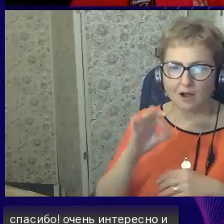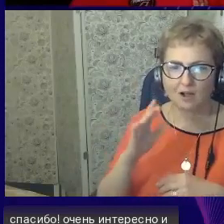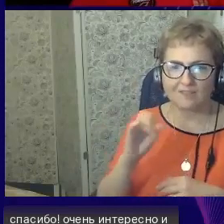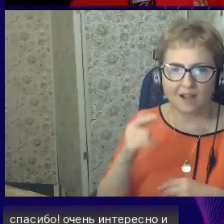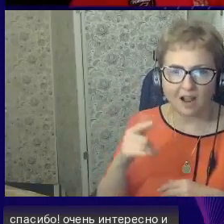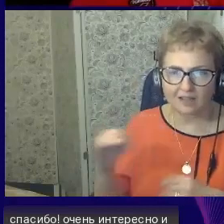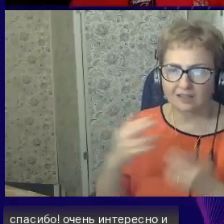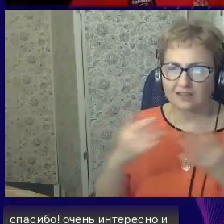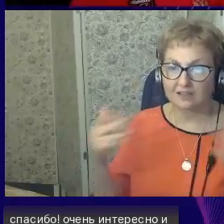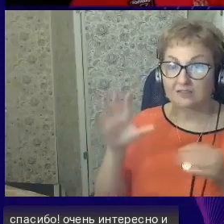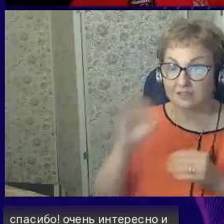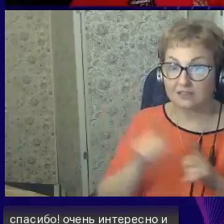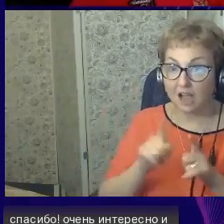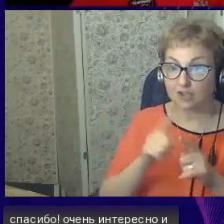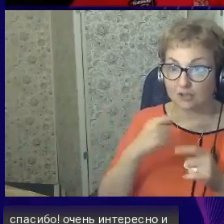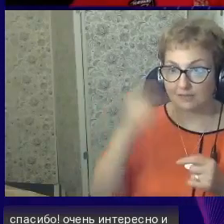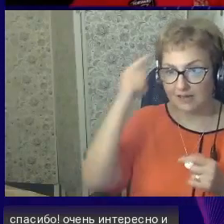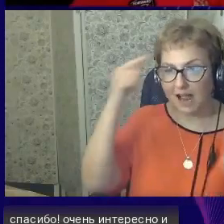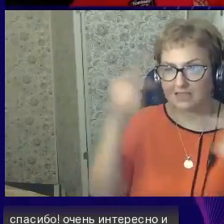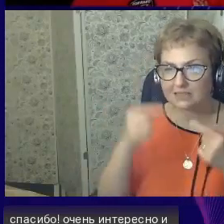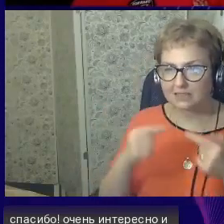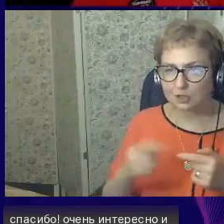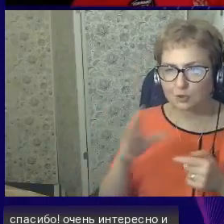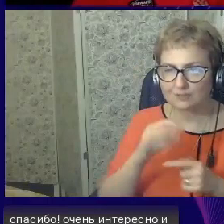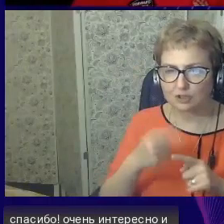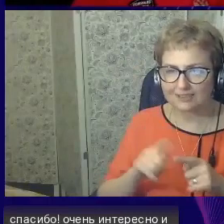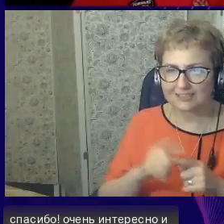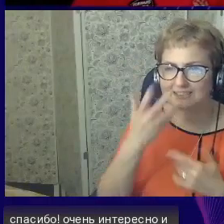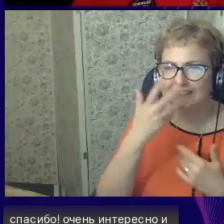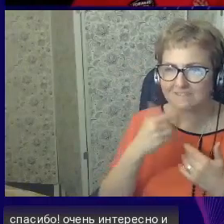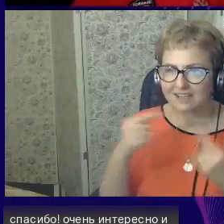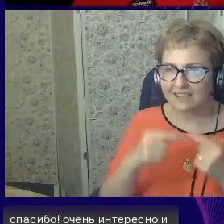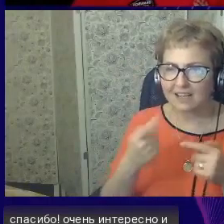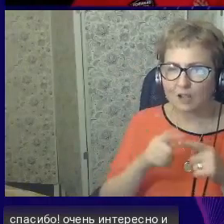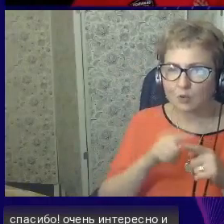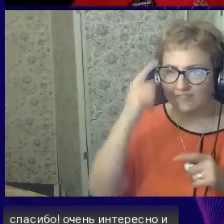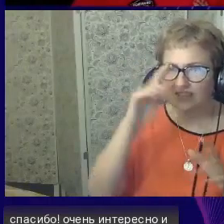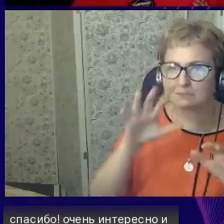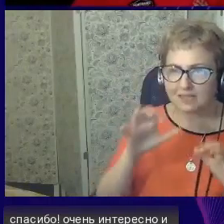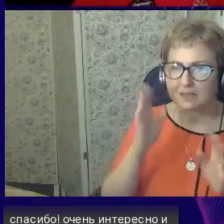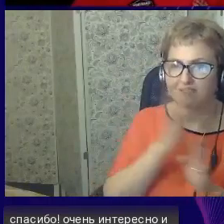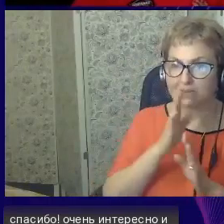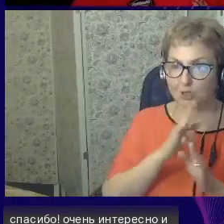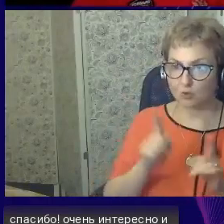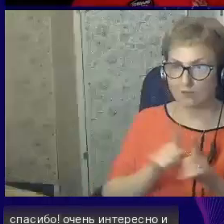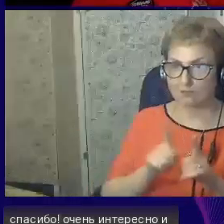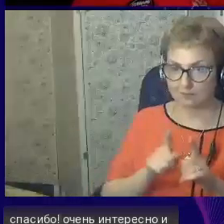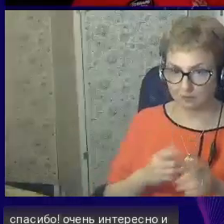так далее. То есть точно так же мы ассоциируем это все со цветом, который воспринимается в природе.